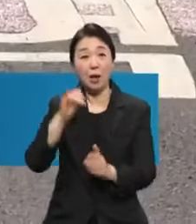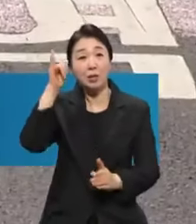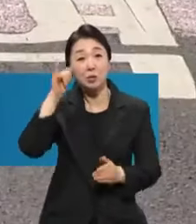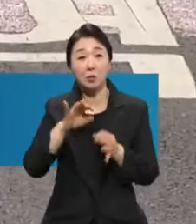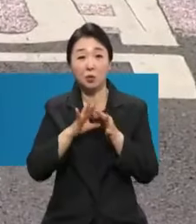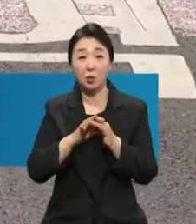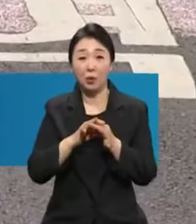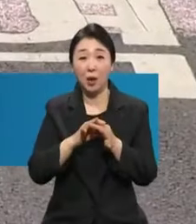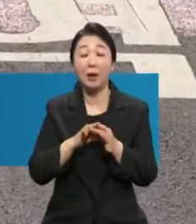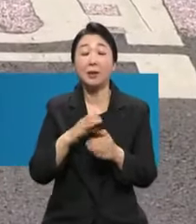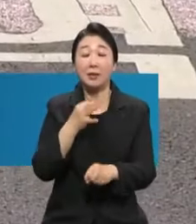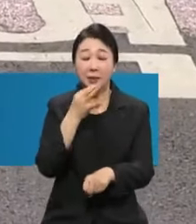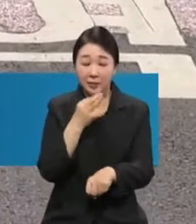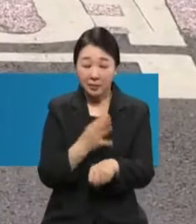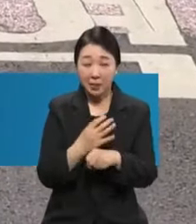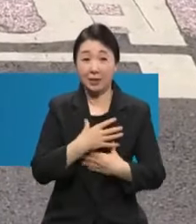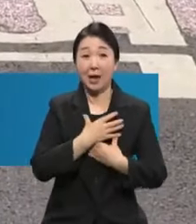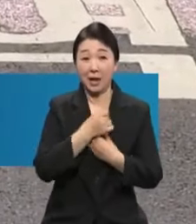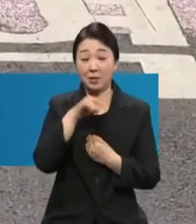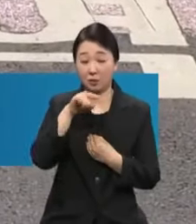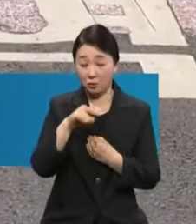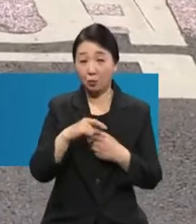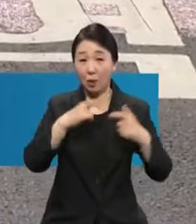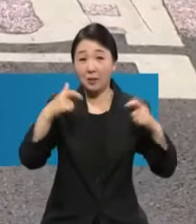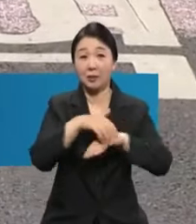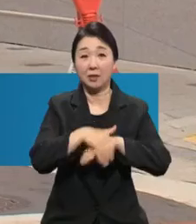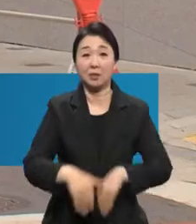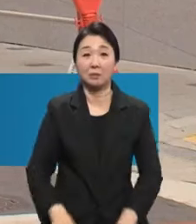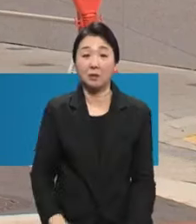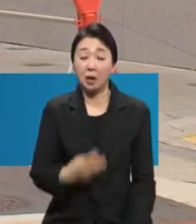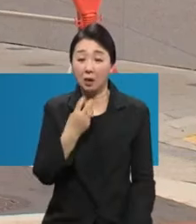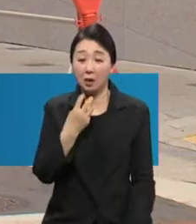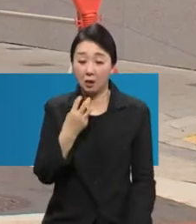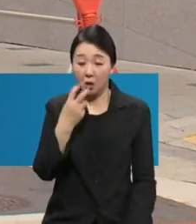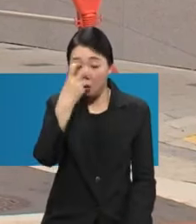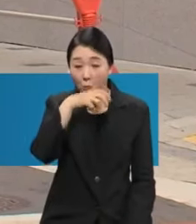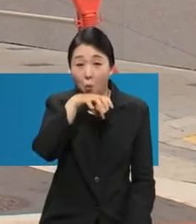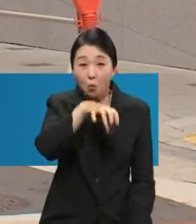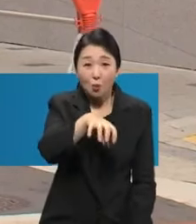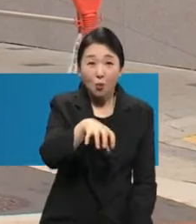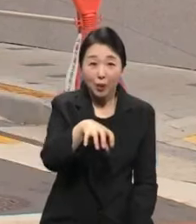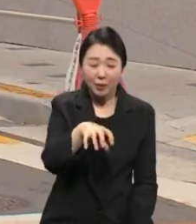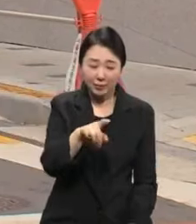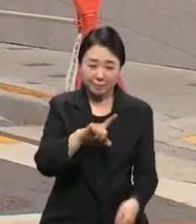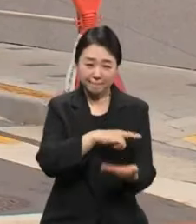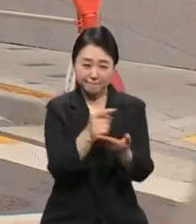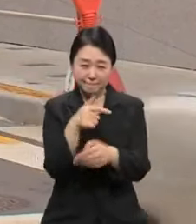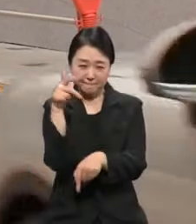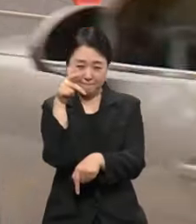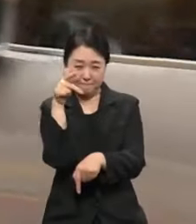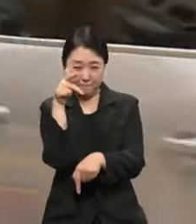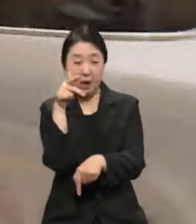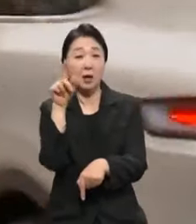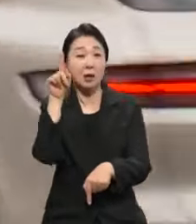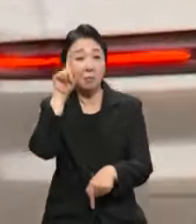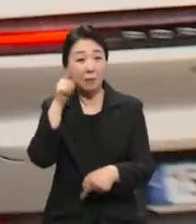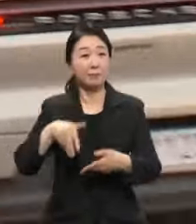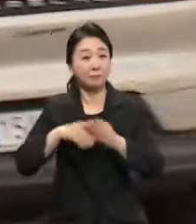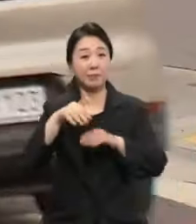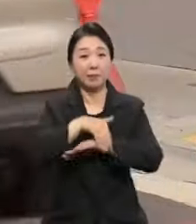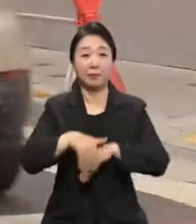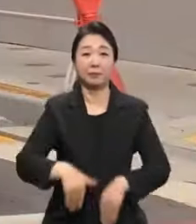안전 시설도 확대합니다 서울시는 올해 보호 구역 내에 과속 단속 카메라를 100% 설치 완료할